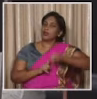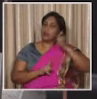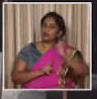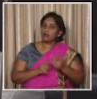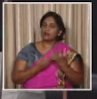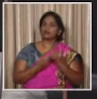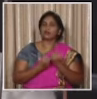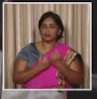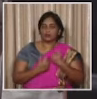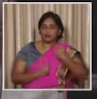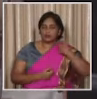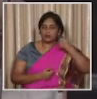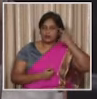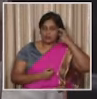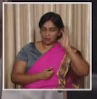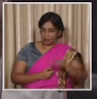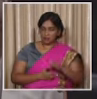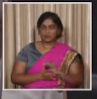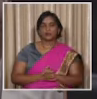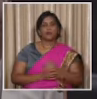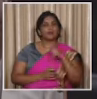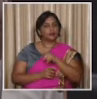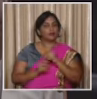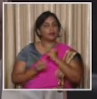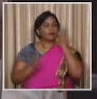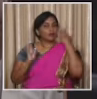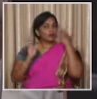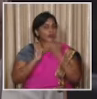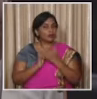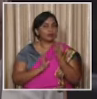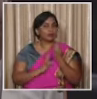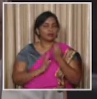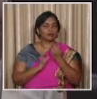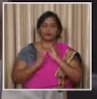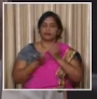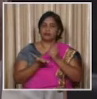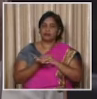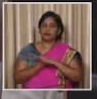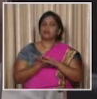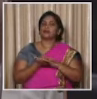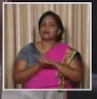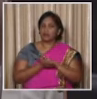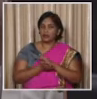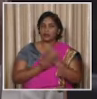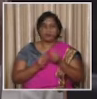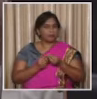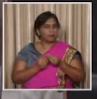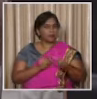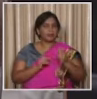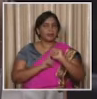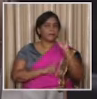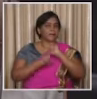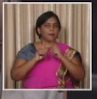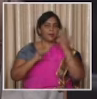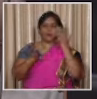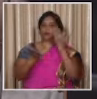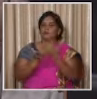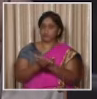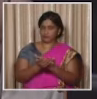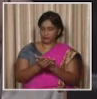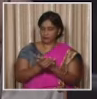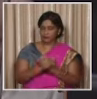කර ගැනීමට මා බලාපොරොත්තු වෙනවා. ඒ අරමුණින් ආර්ථික ප්‍රතිසංස්කරණ පන ළඟදීම පාර්ලිමේන්තු